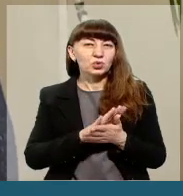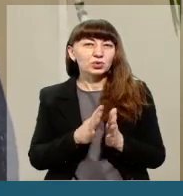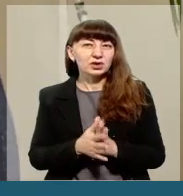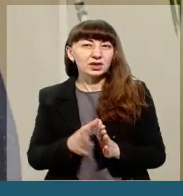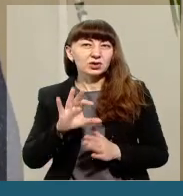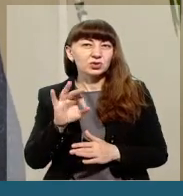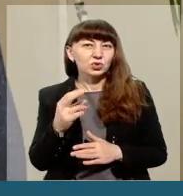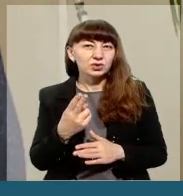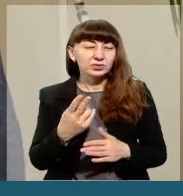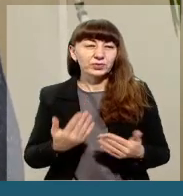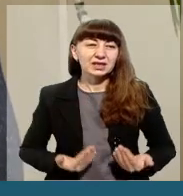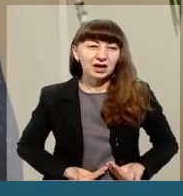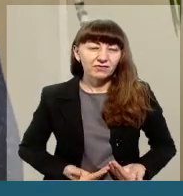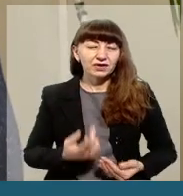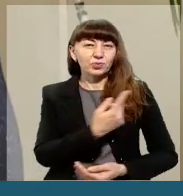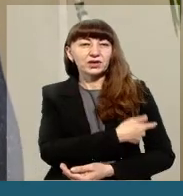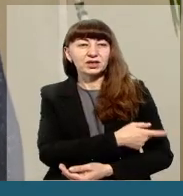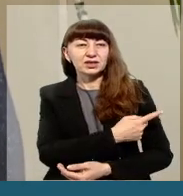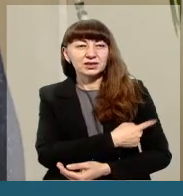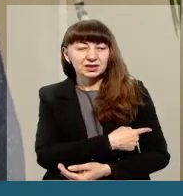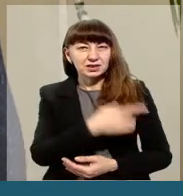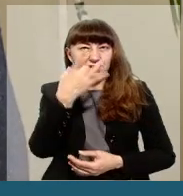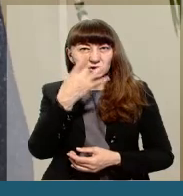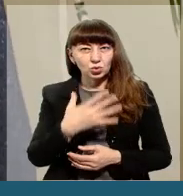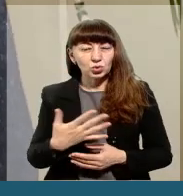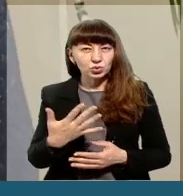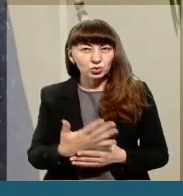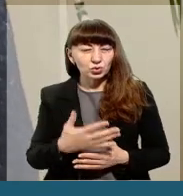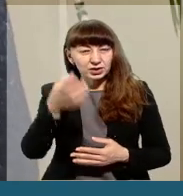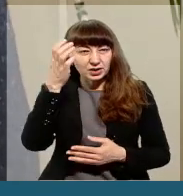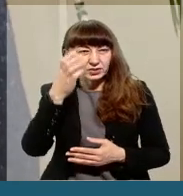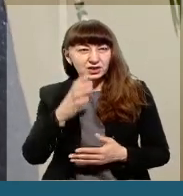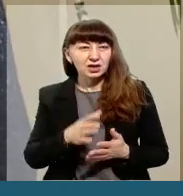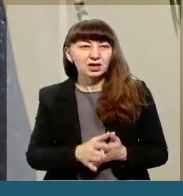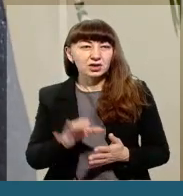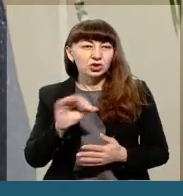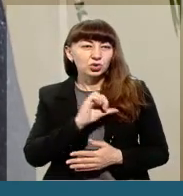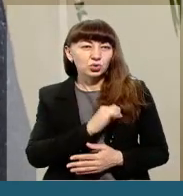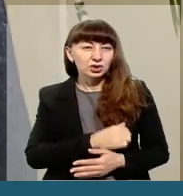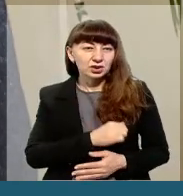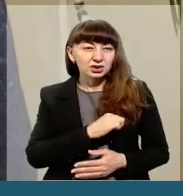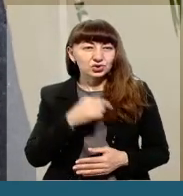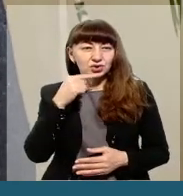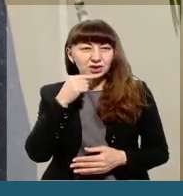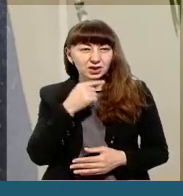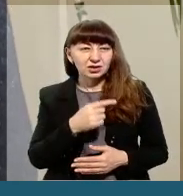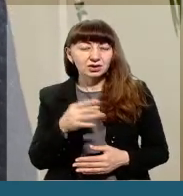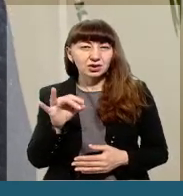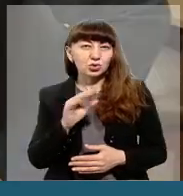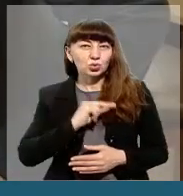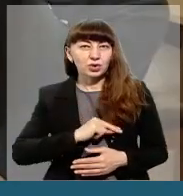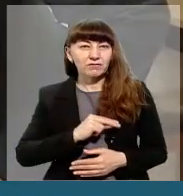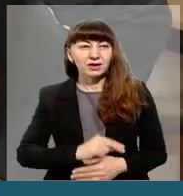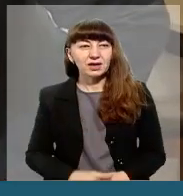Это социально-бытовые, социально-медицинские, культурные, психологические, юридические, экономические и